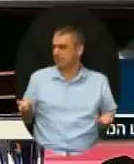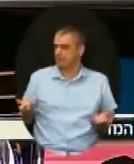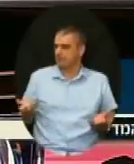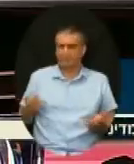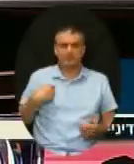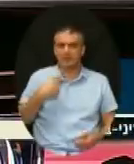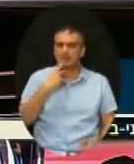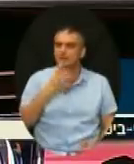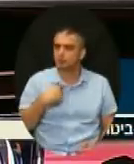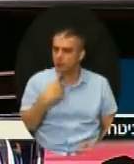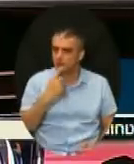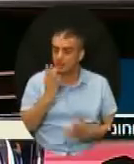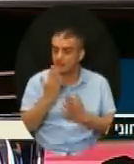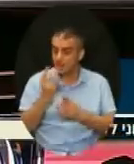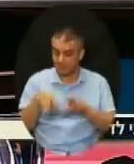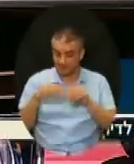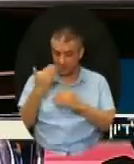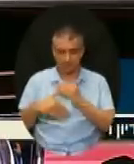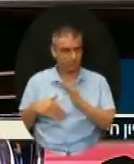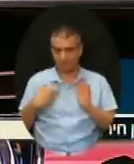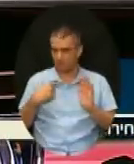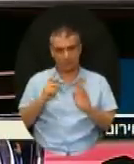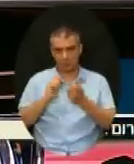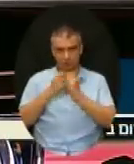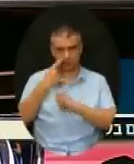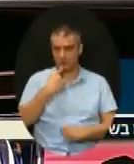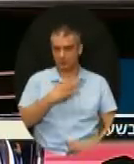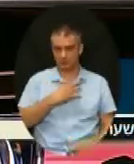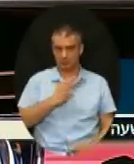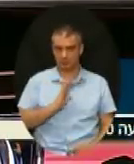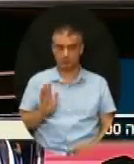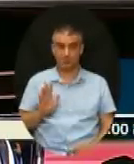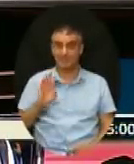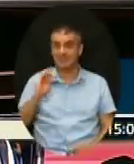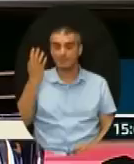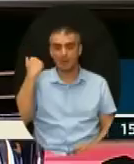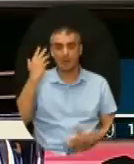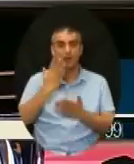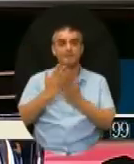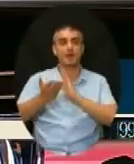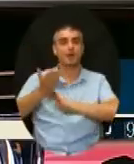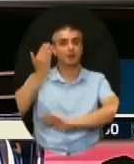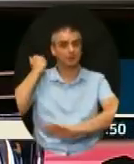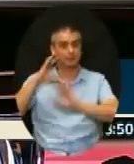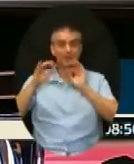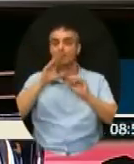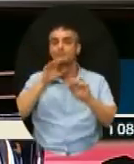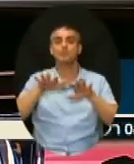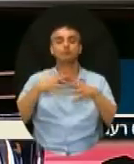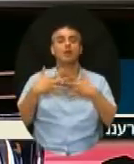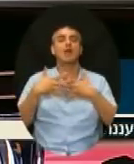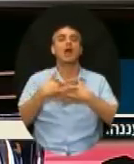אני אגיד מה שאני אומרת מהרגע של הבחירות, ואני לא מתכוונת לשנות את מה שאני אומרת. לו היה מלכתחילה מדובר על ממשלת